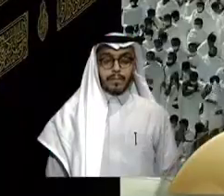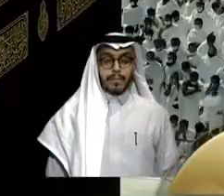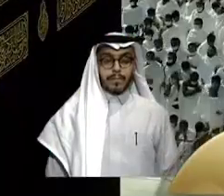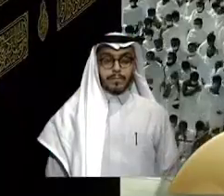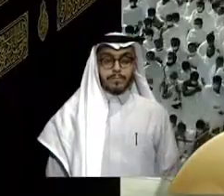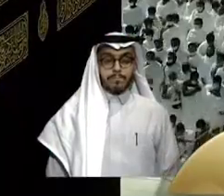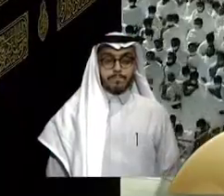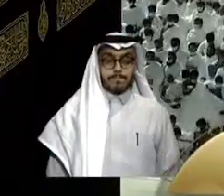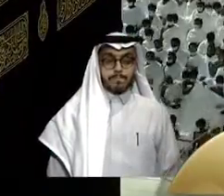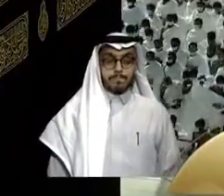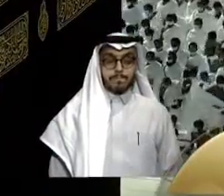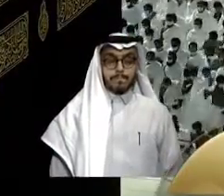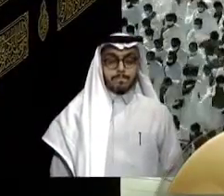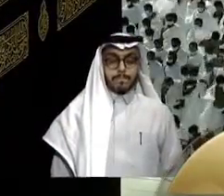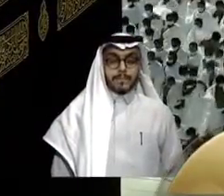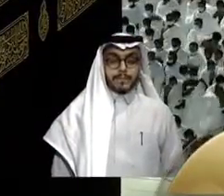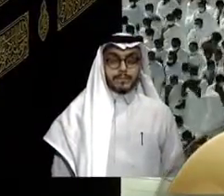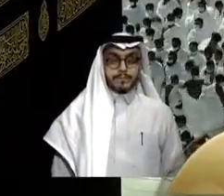الله أكبر،